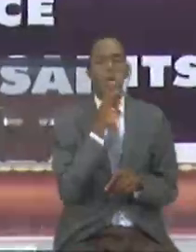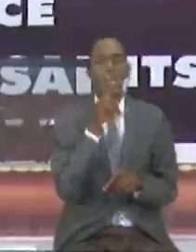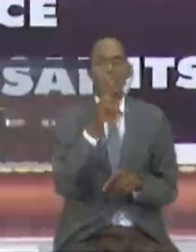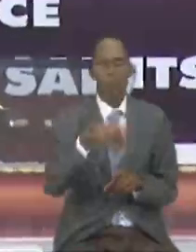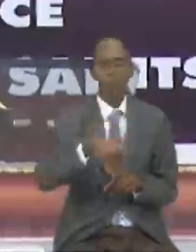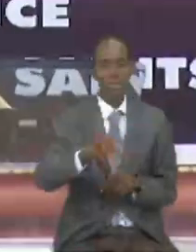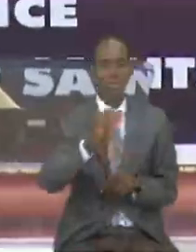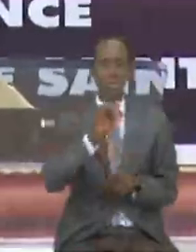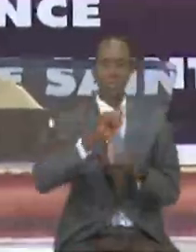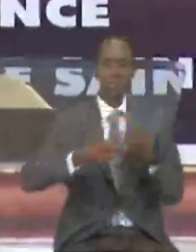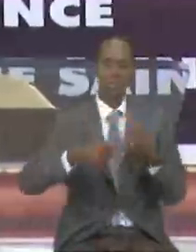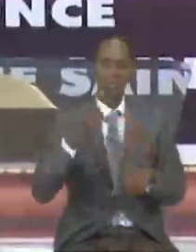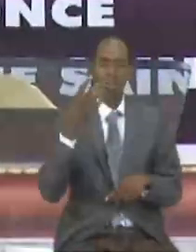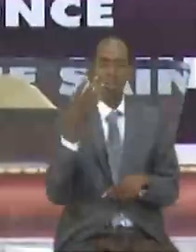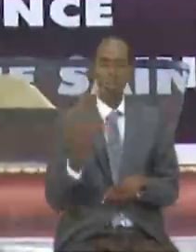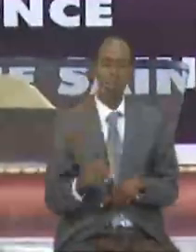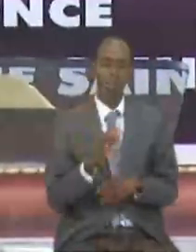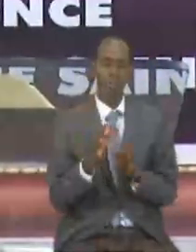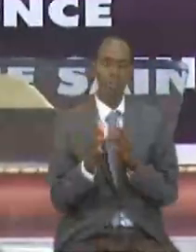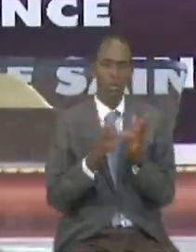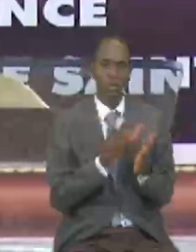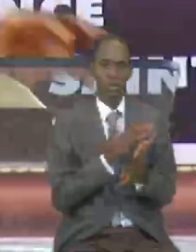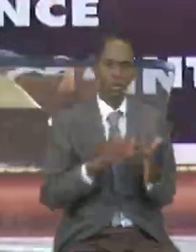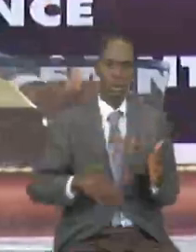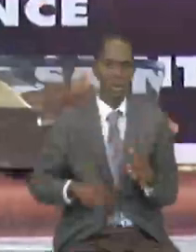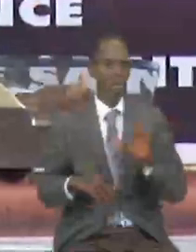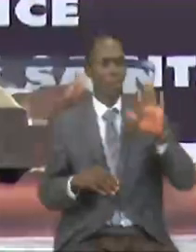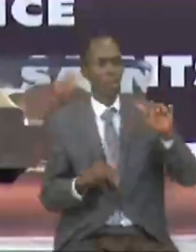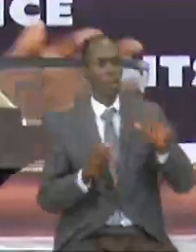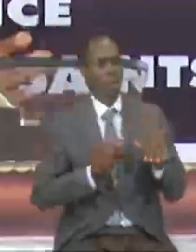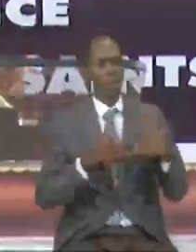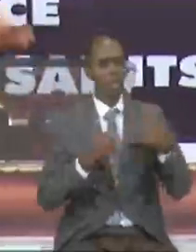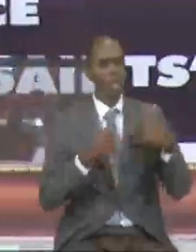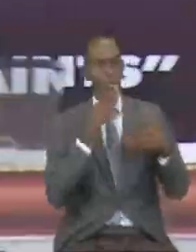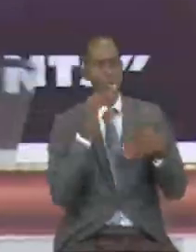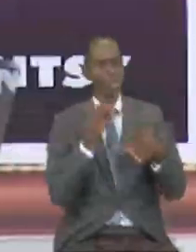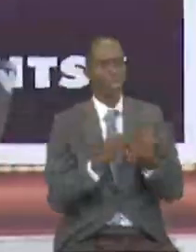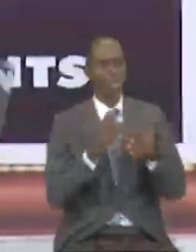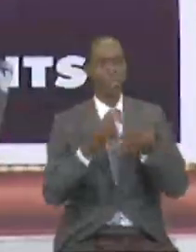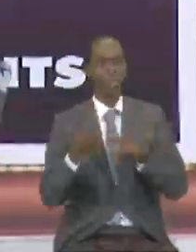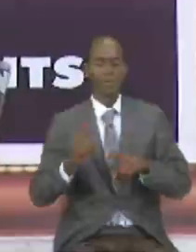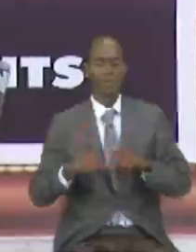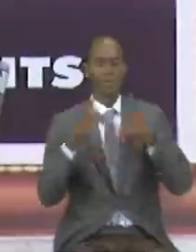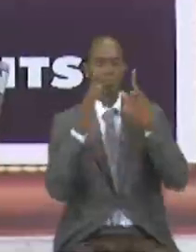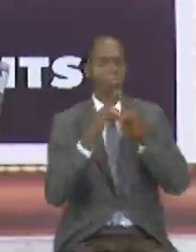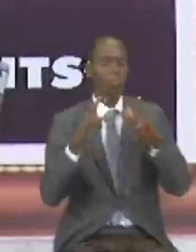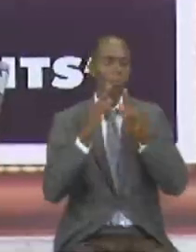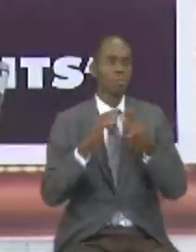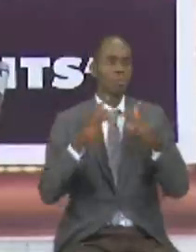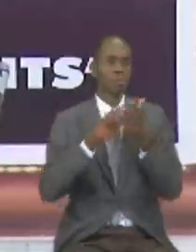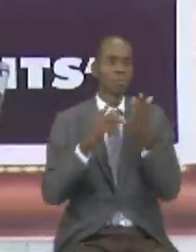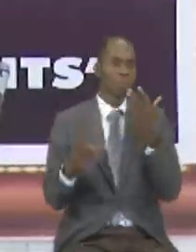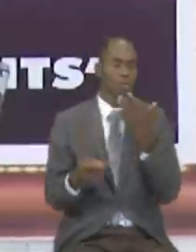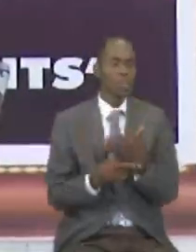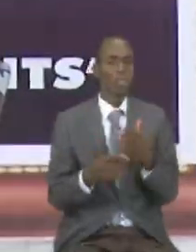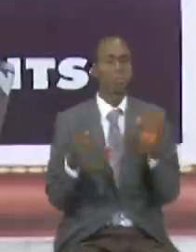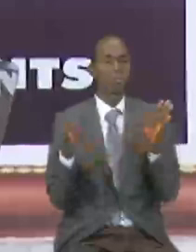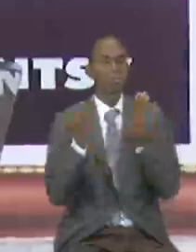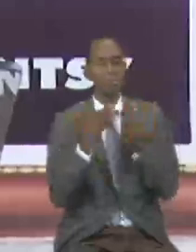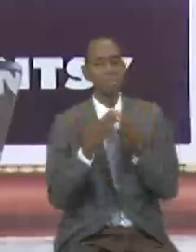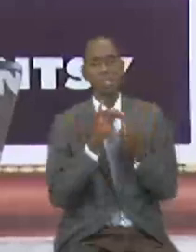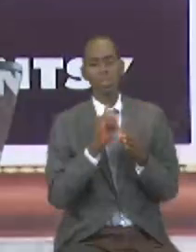église, j'étais à la retraite là, j'étais au congrès, j'étais à la conférence là. Mais regarde ta vie là, y a-t-il de différence ou